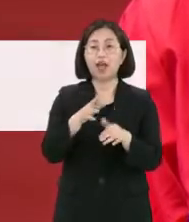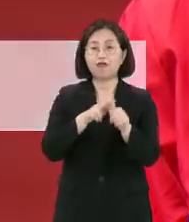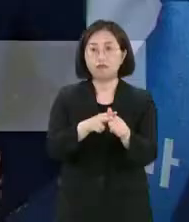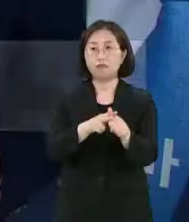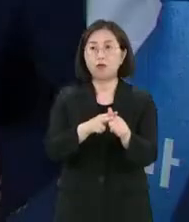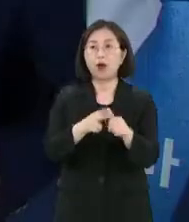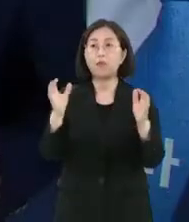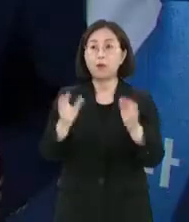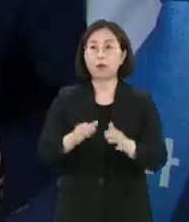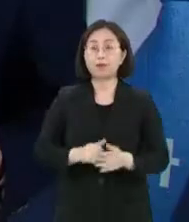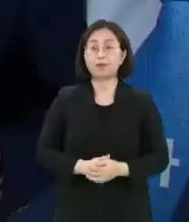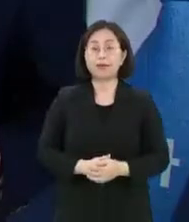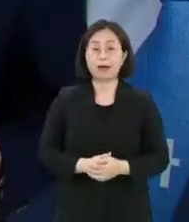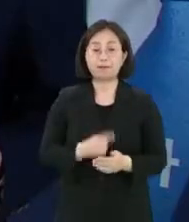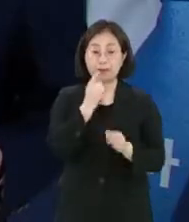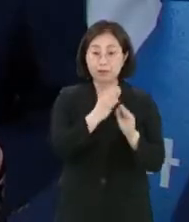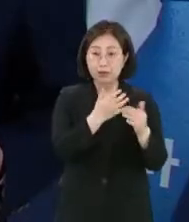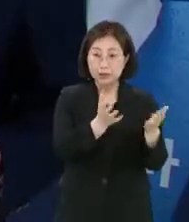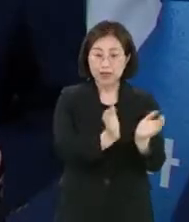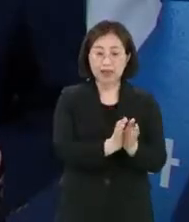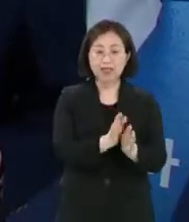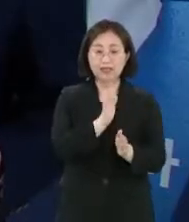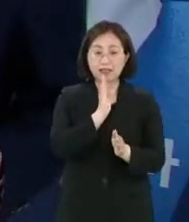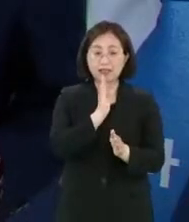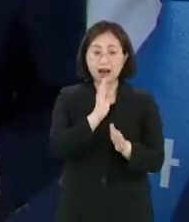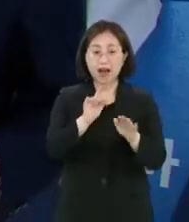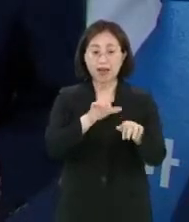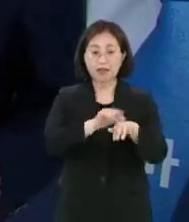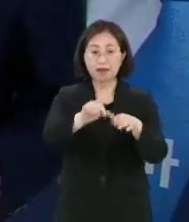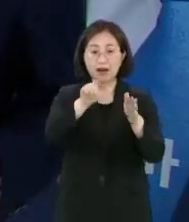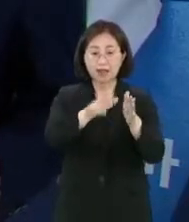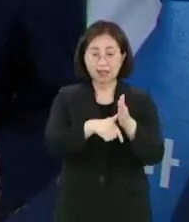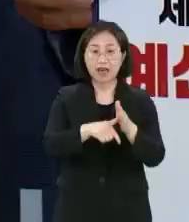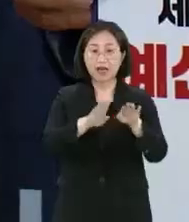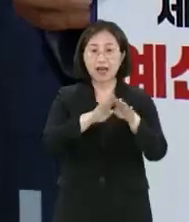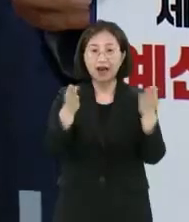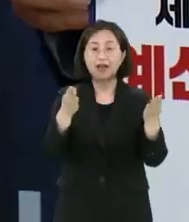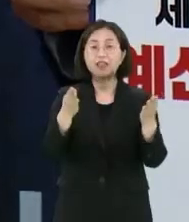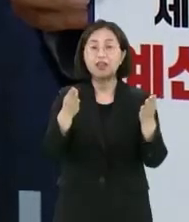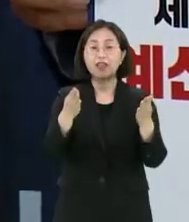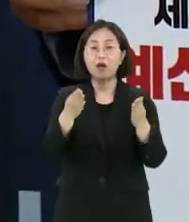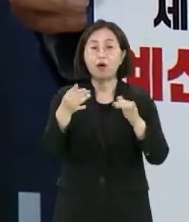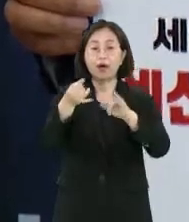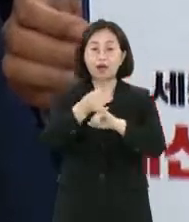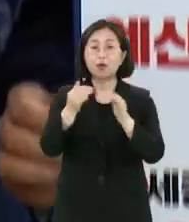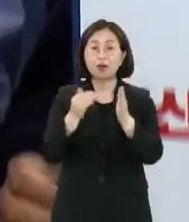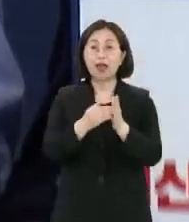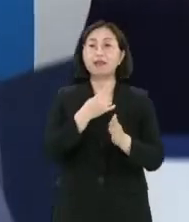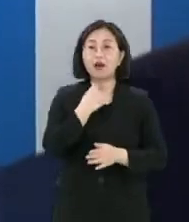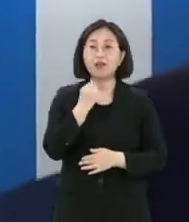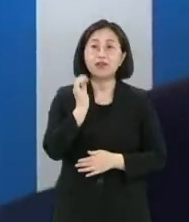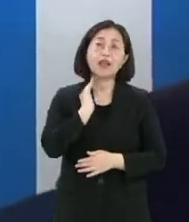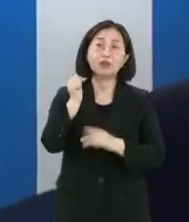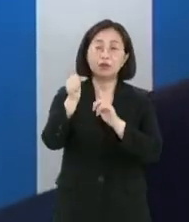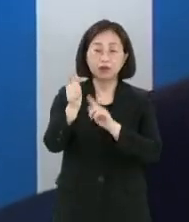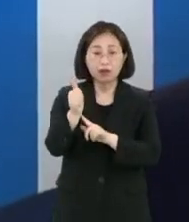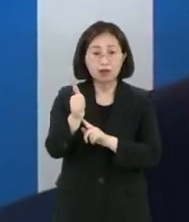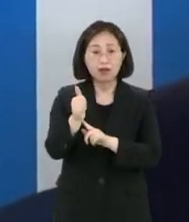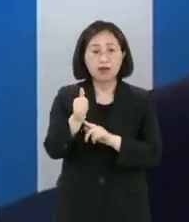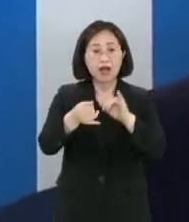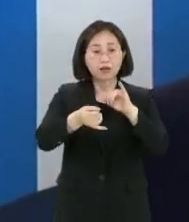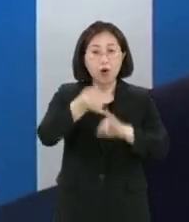모였습니다. 이에 대해 더불어민주당은 진정한 지방시대를 약속했던 윤석열 정부가 정권 초반부터 약속을 어기고 있다고